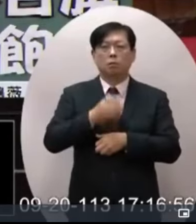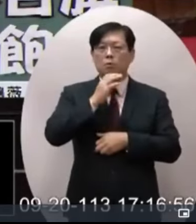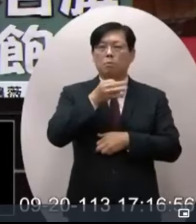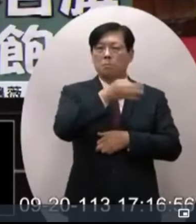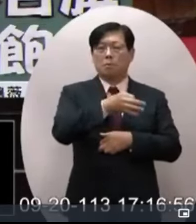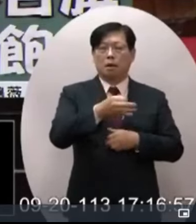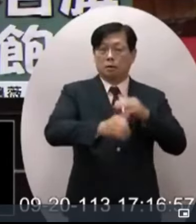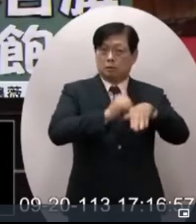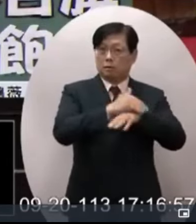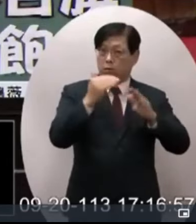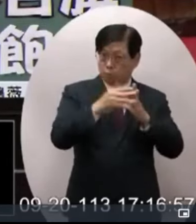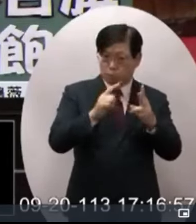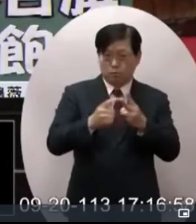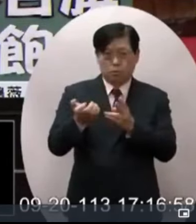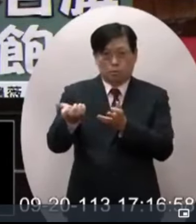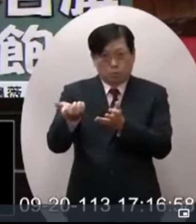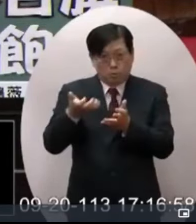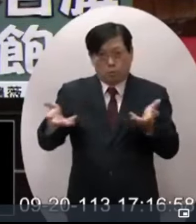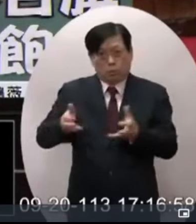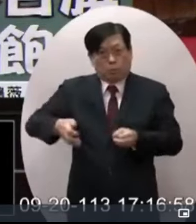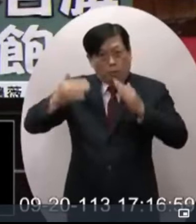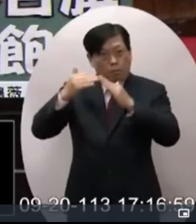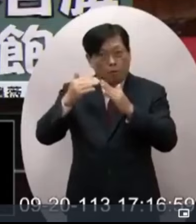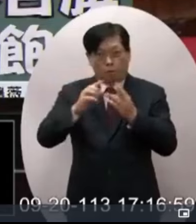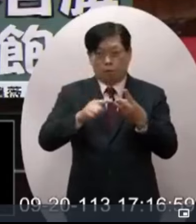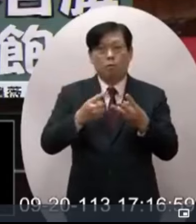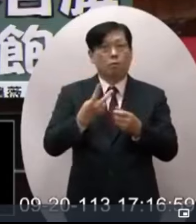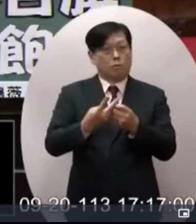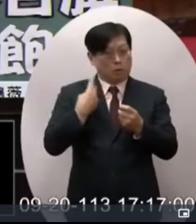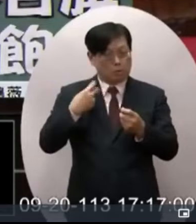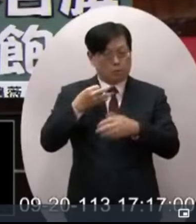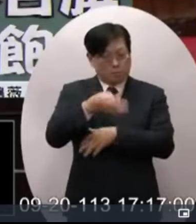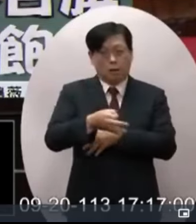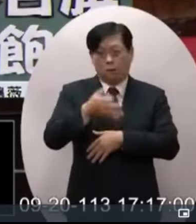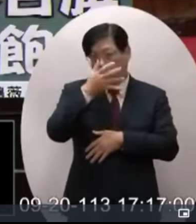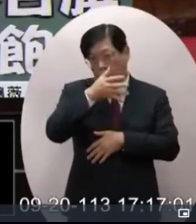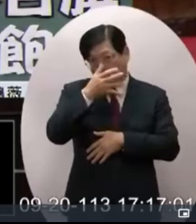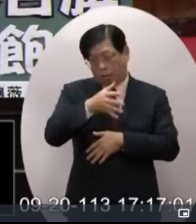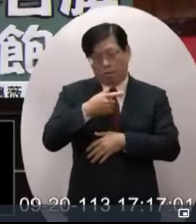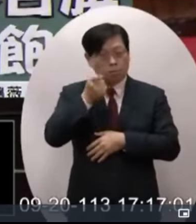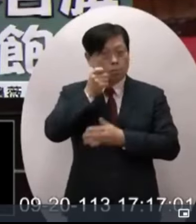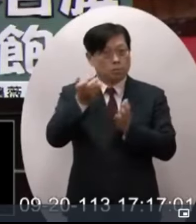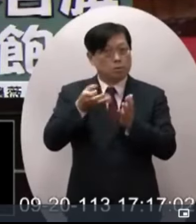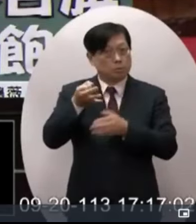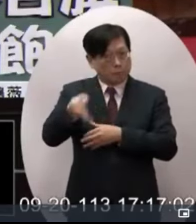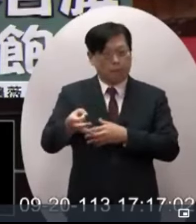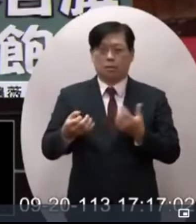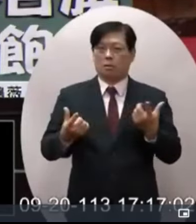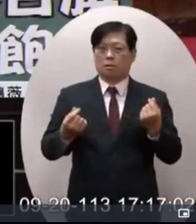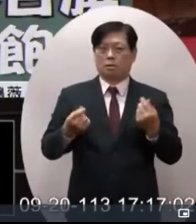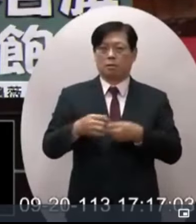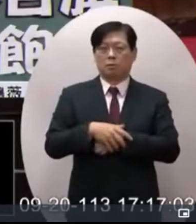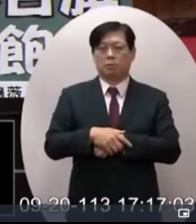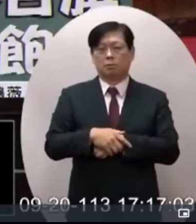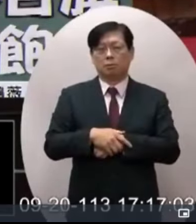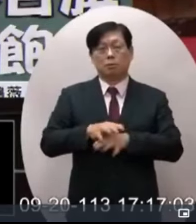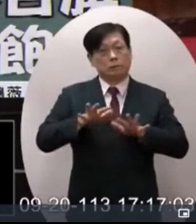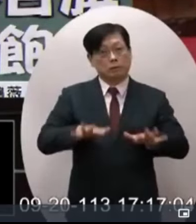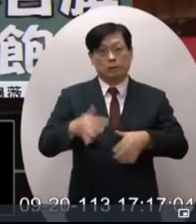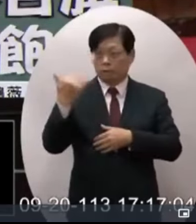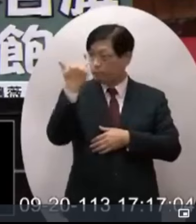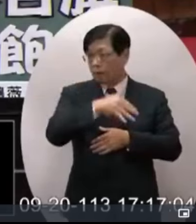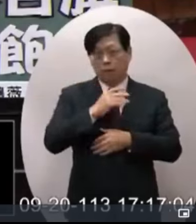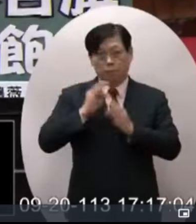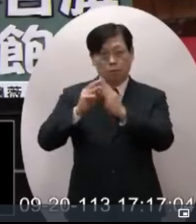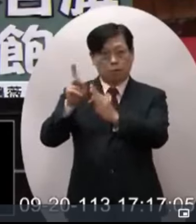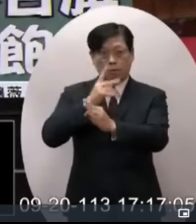屋也好，我买预售屋也好，我两年前买，我很倒霉，我在一个月前买，结果我现在贷不